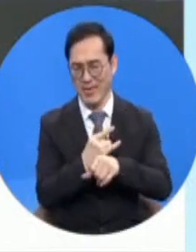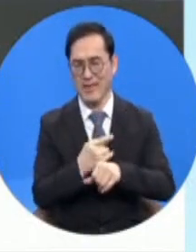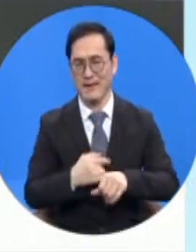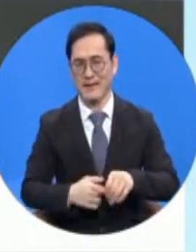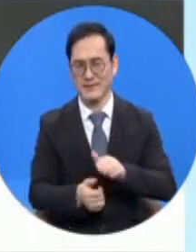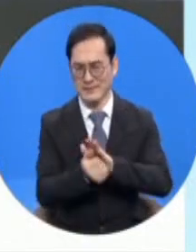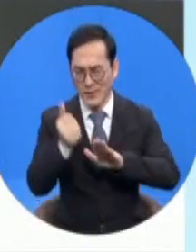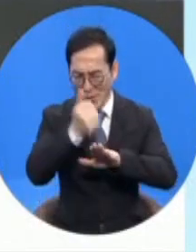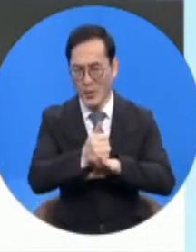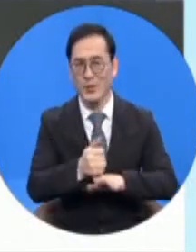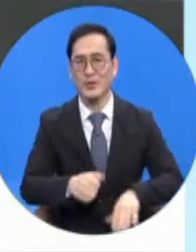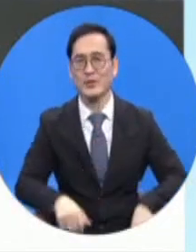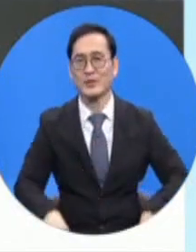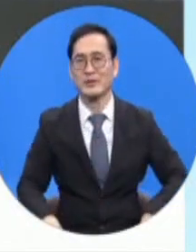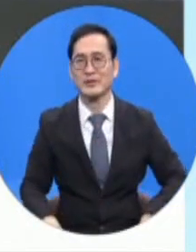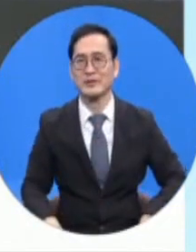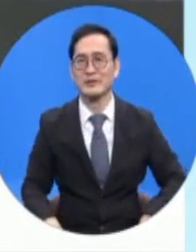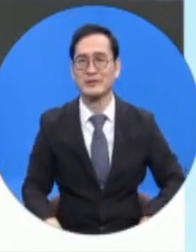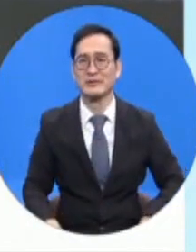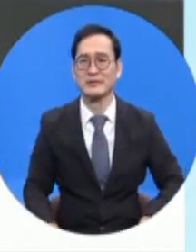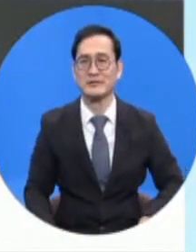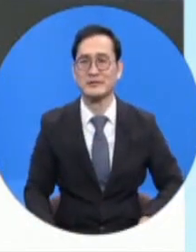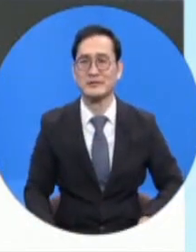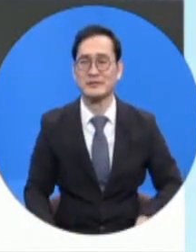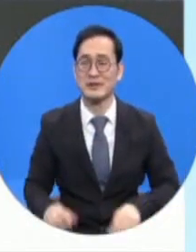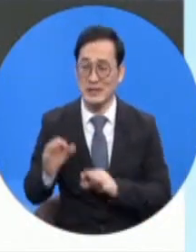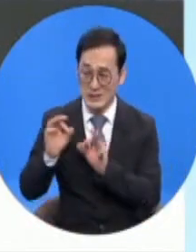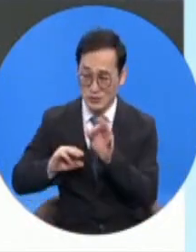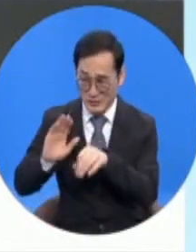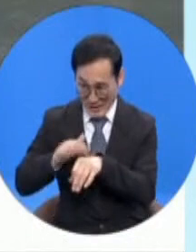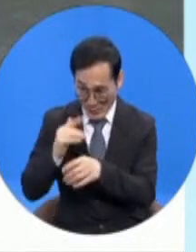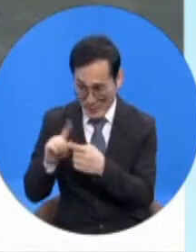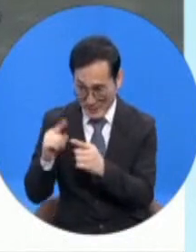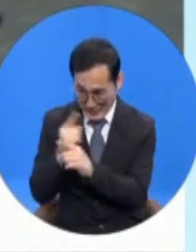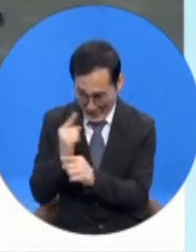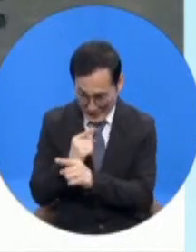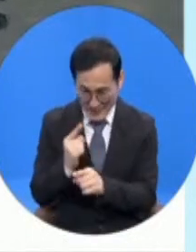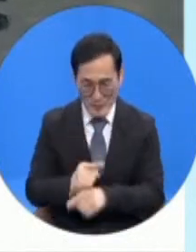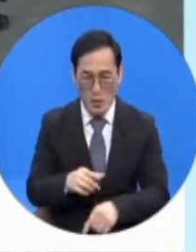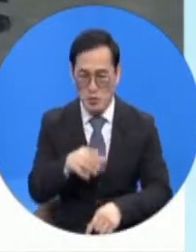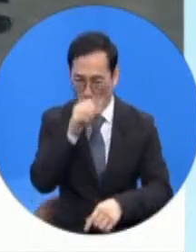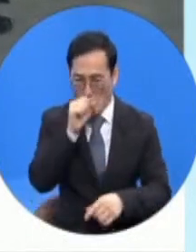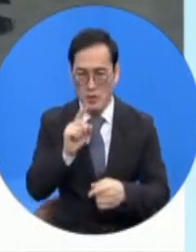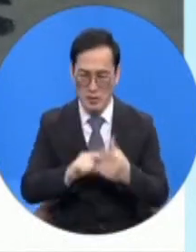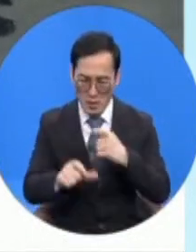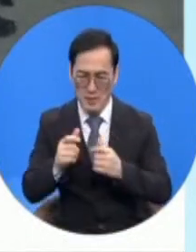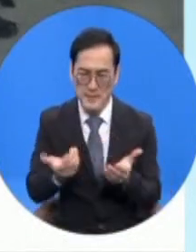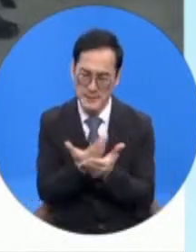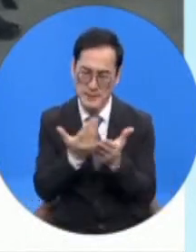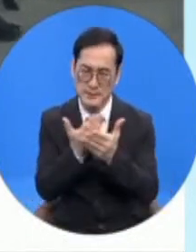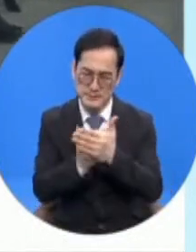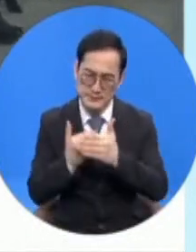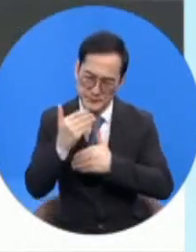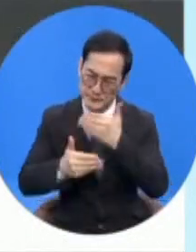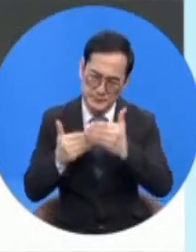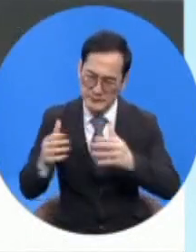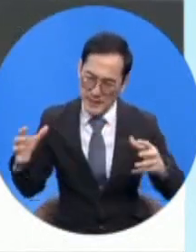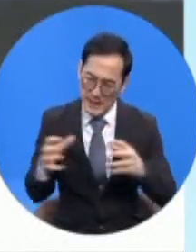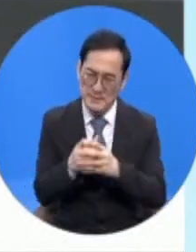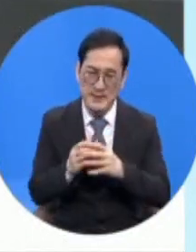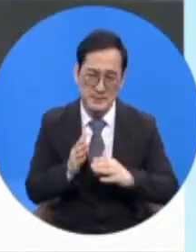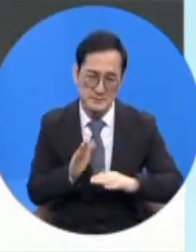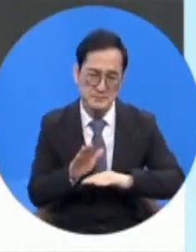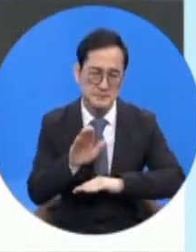네. 더 과오는 개선하면서 발전시키겠다는 의지이기 때문에 저는 넥타이라는 것이